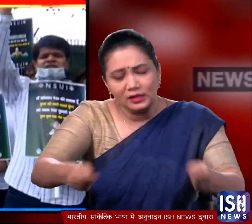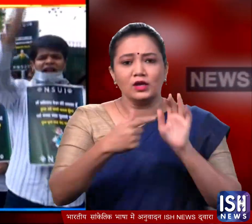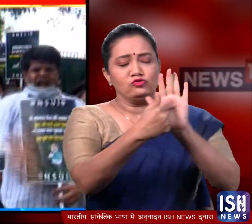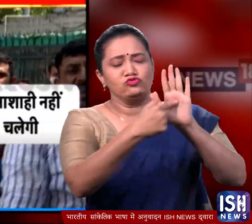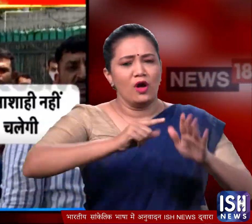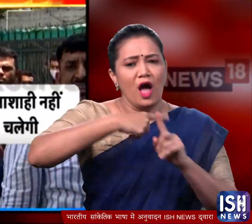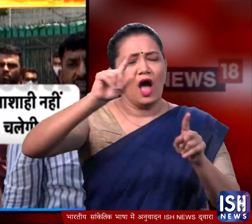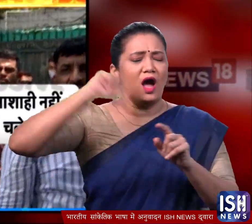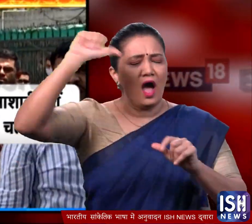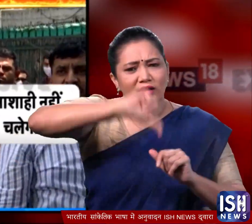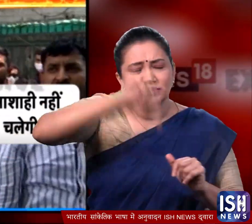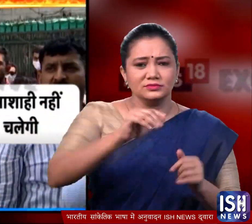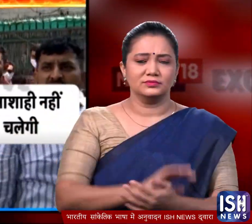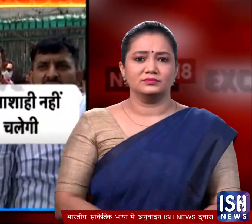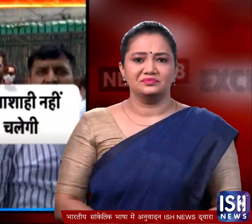खिलाफ नारेबाजी की।